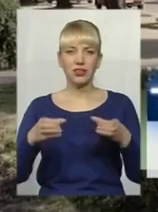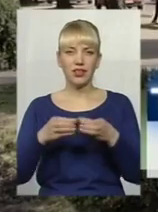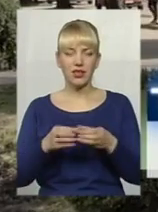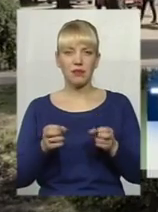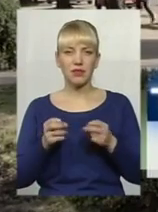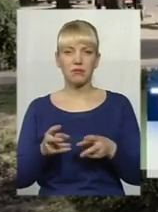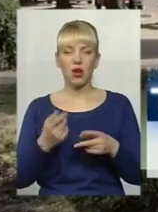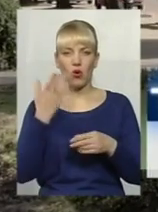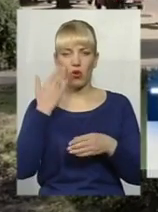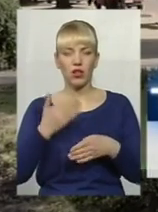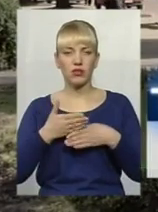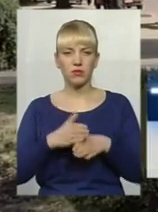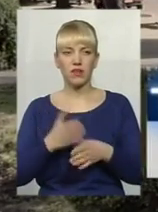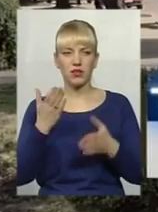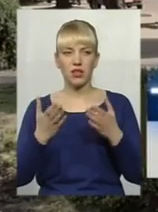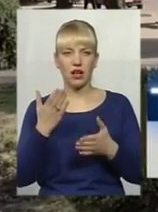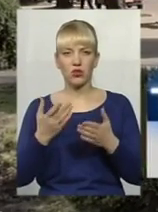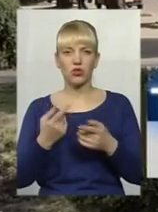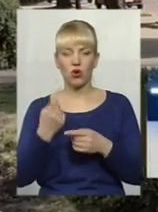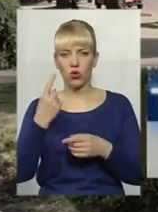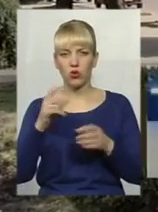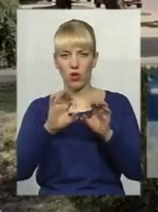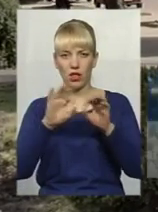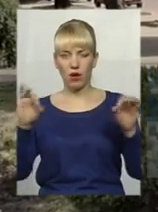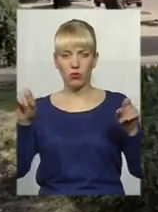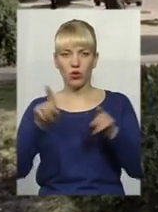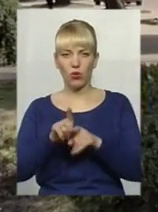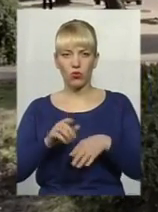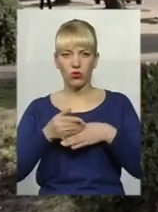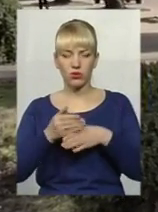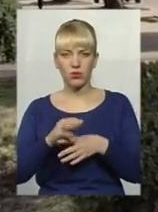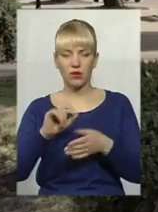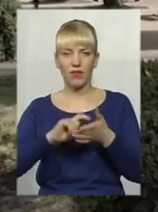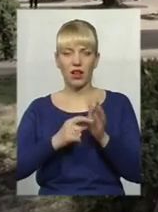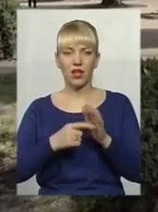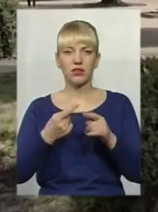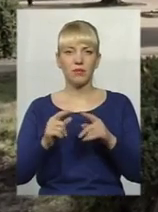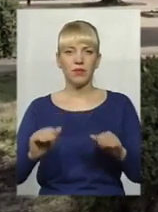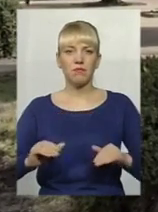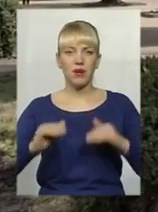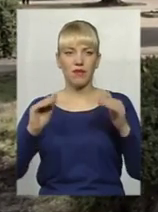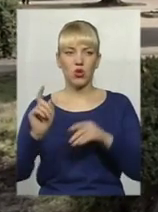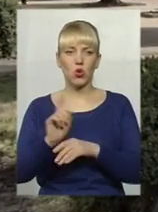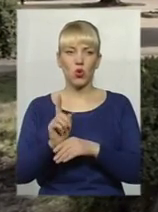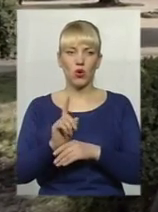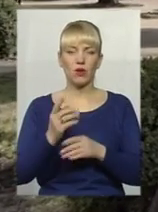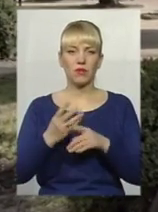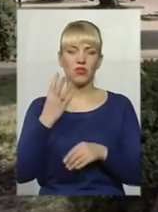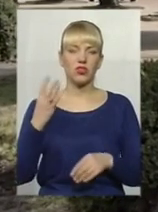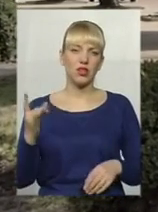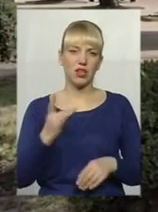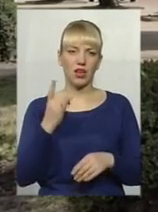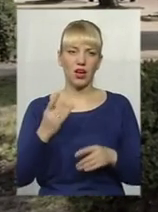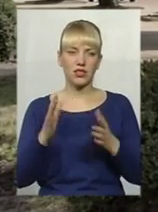розбивається, ну, для прикладу, якщо розбити таку одну лампу в класі, то перевищення в 4 рази йде забруднення